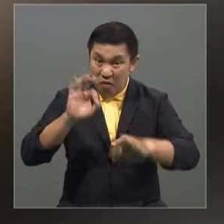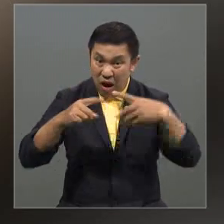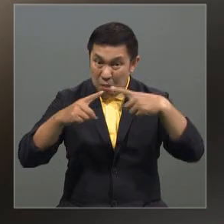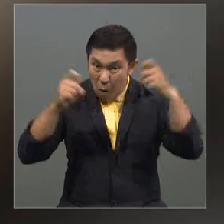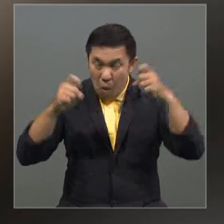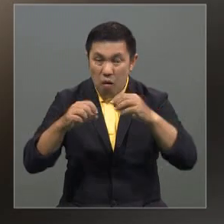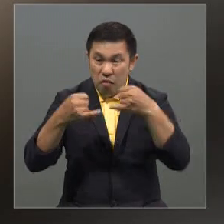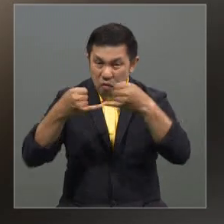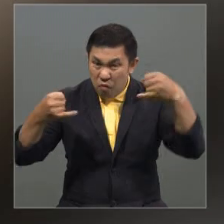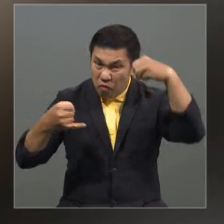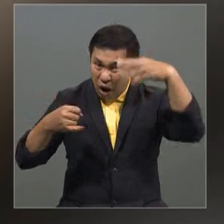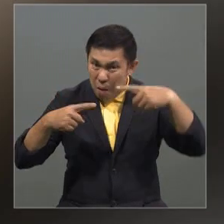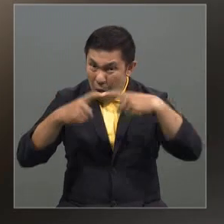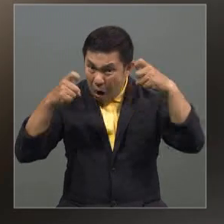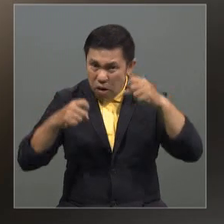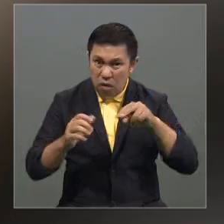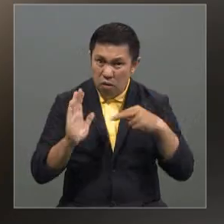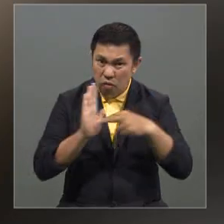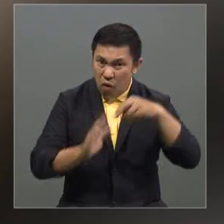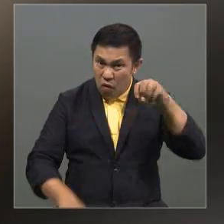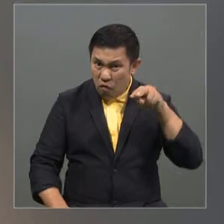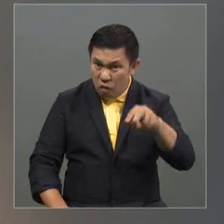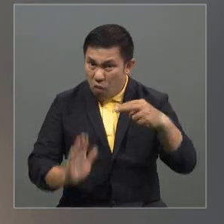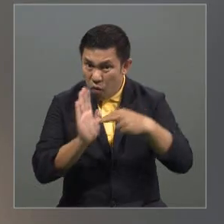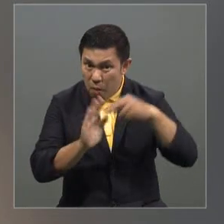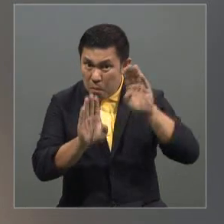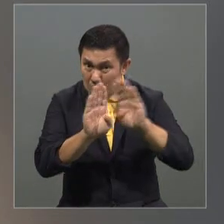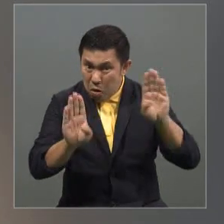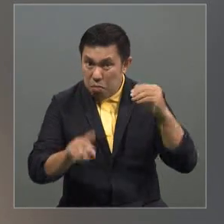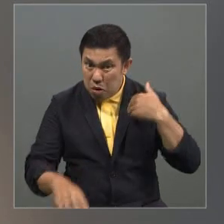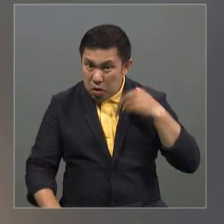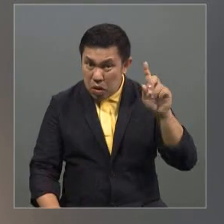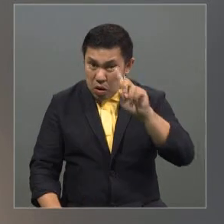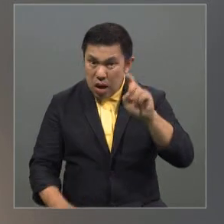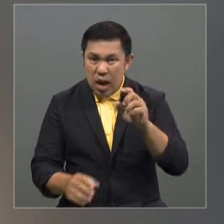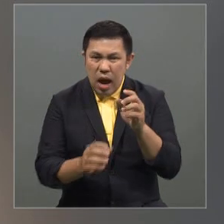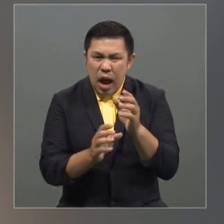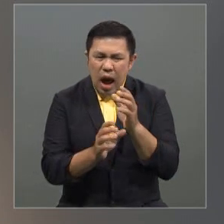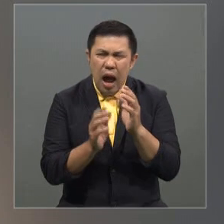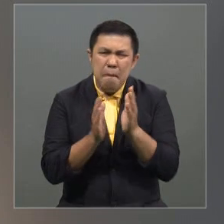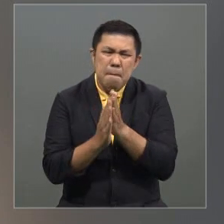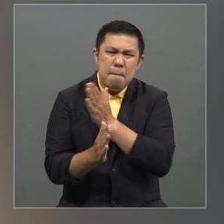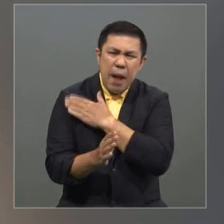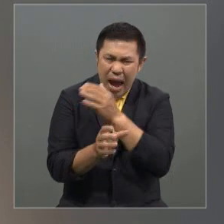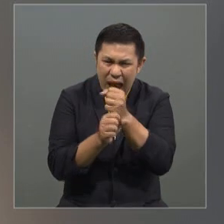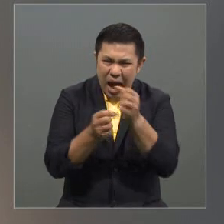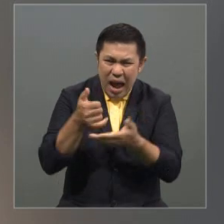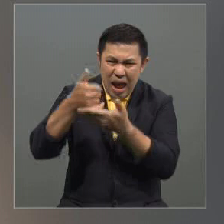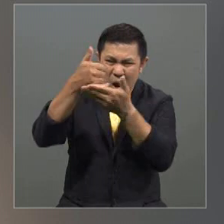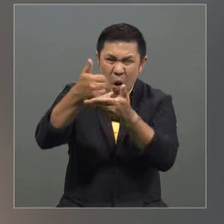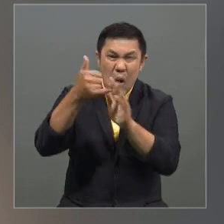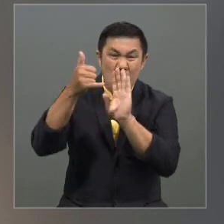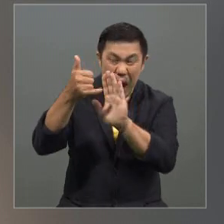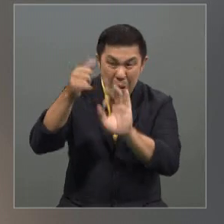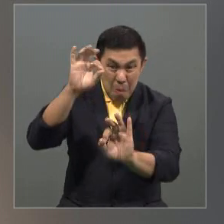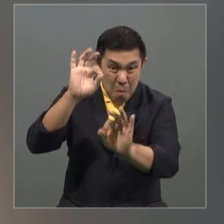รไหมช่วงเกิดเหตุมันมีการเปิดใช้งานเครื่องใช้ไฟฟ้าหรือเปล่าหรือว่าบริเวณหิ้งพระจุดพระที่พบตรงนี้เนี่ยต